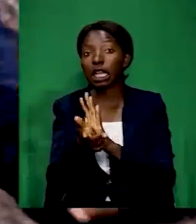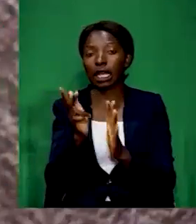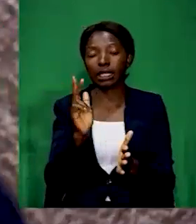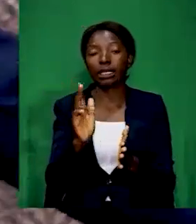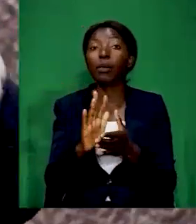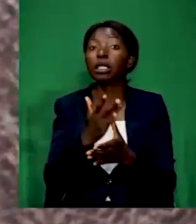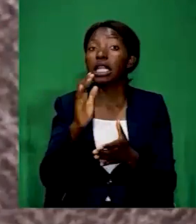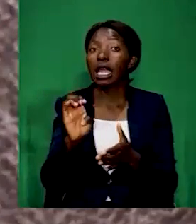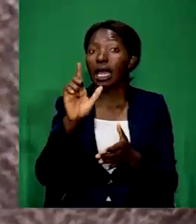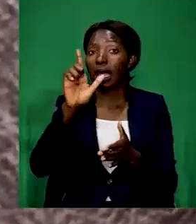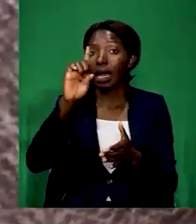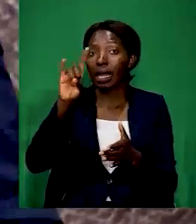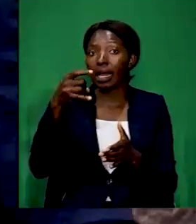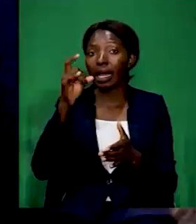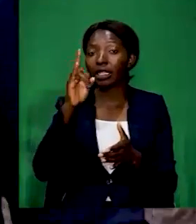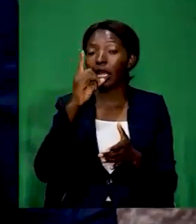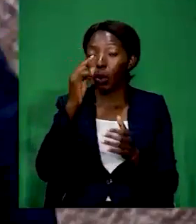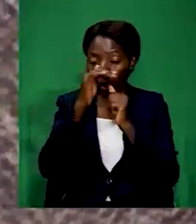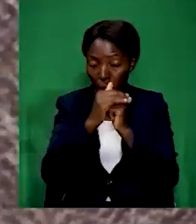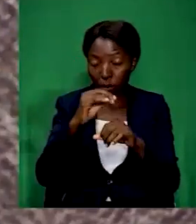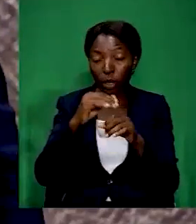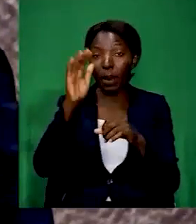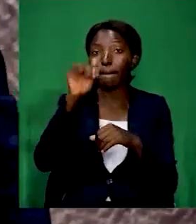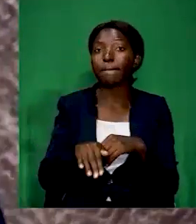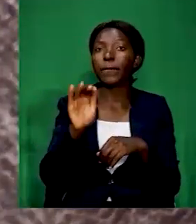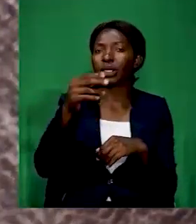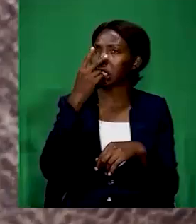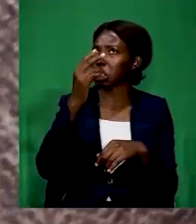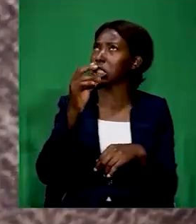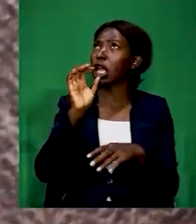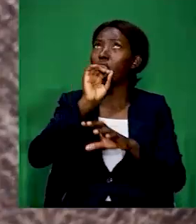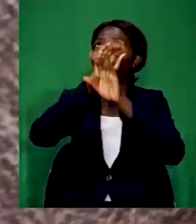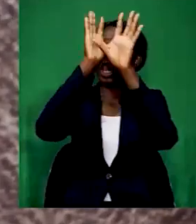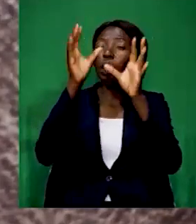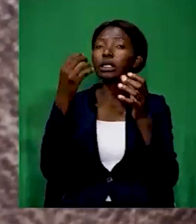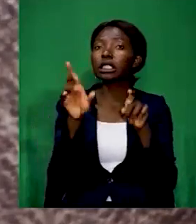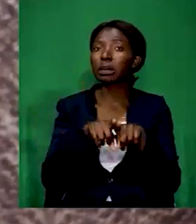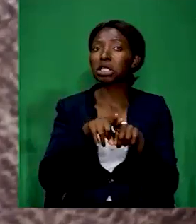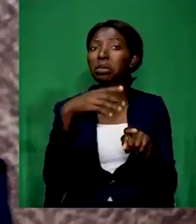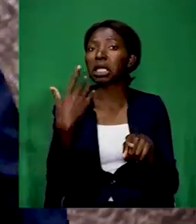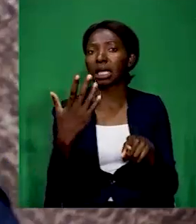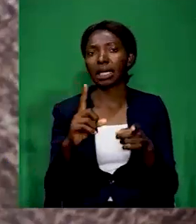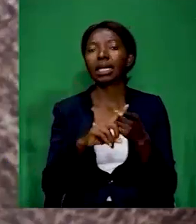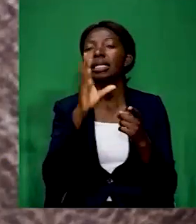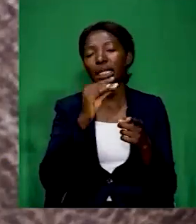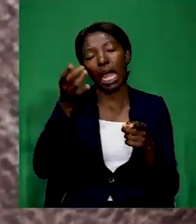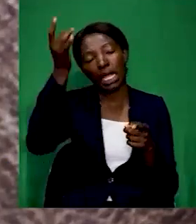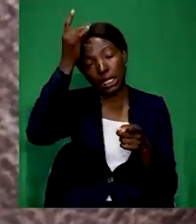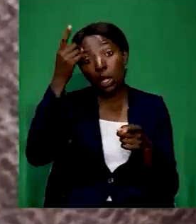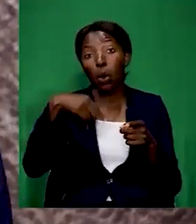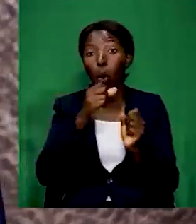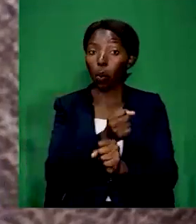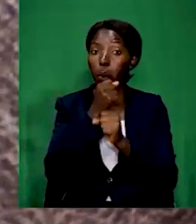Nekuti Elijah anamata pagomo. Anoona kagore kanenge chanza cheruoko. Oti mambo